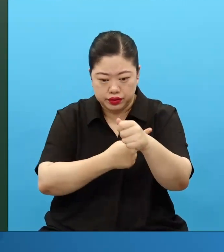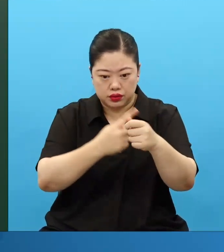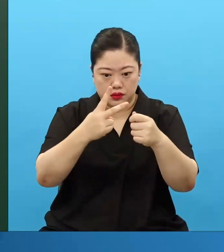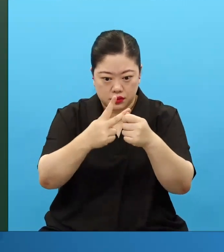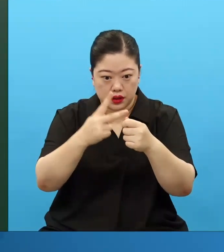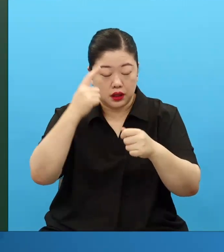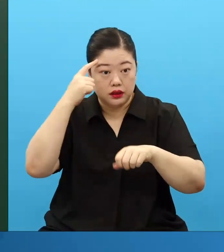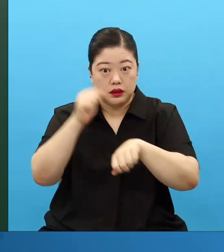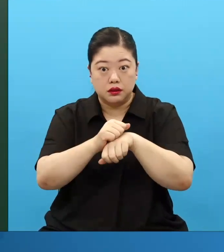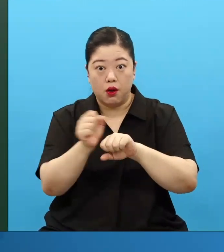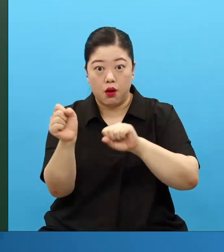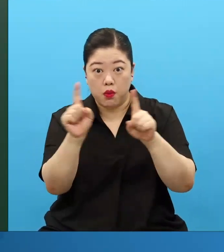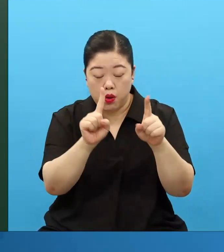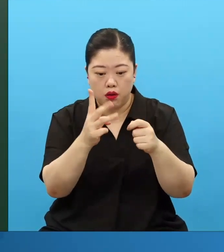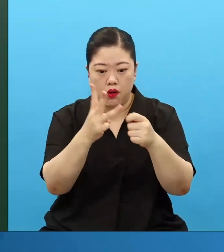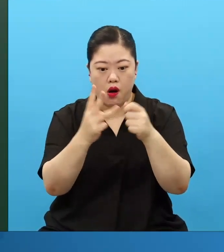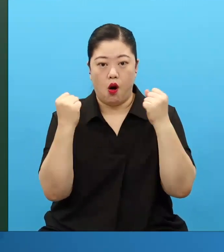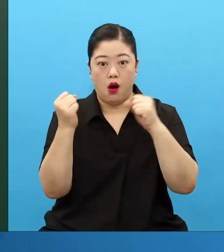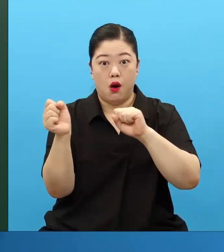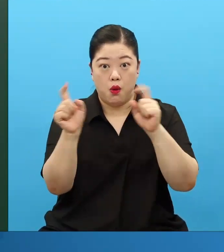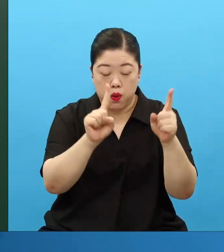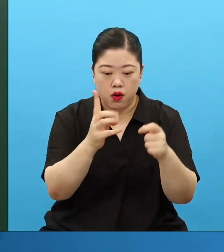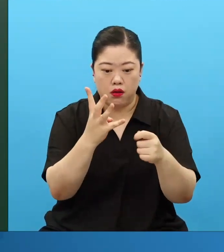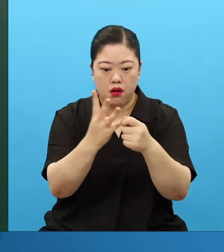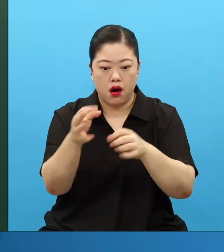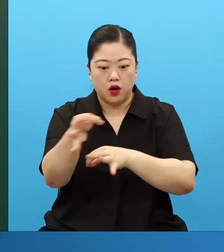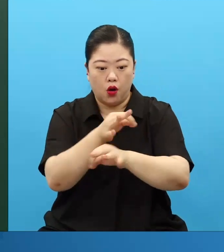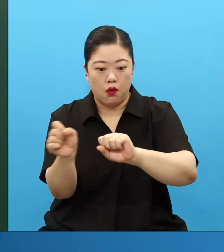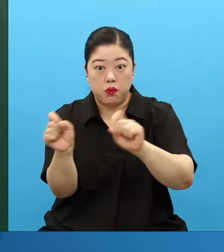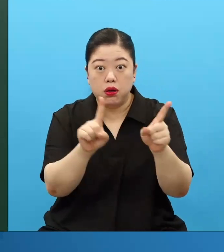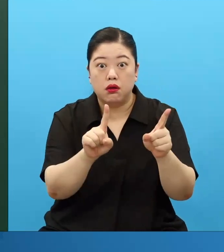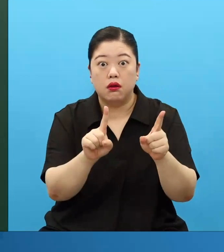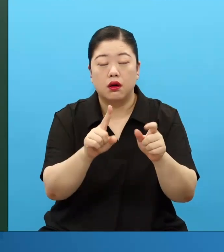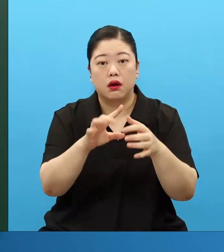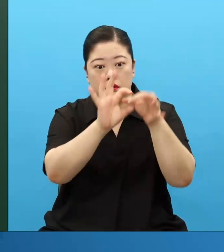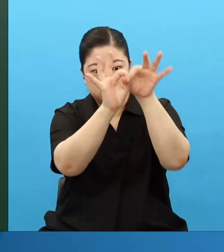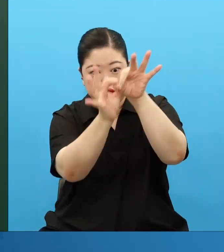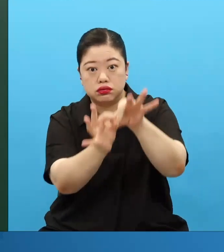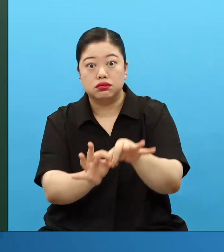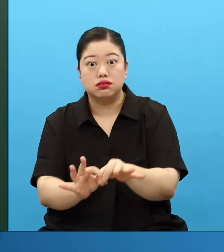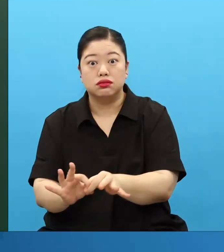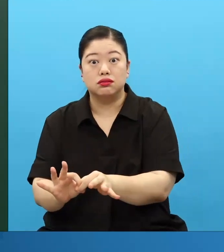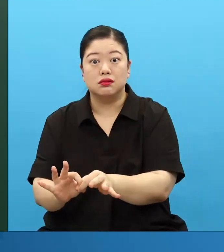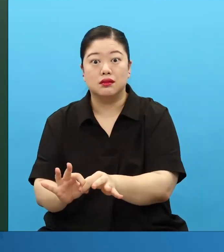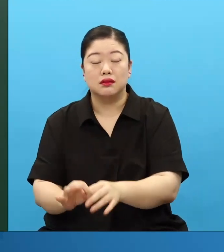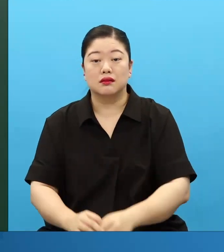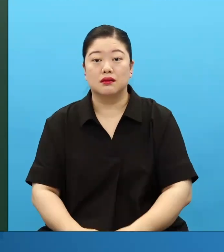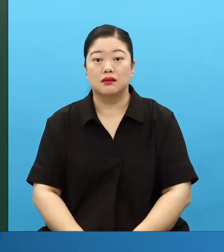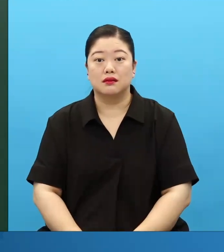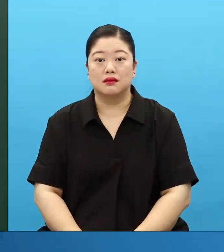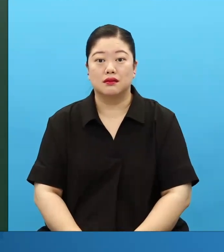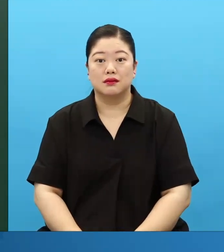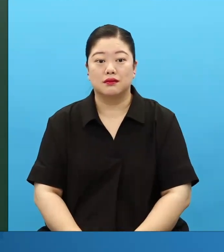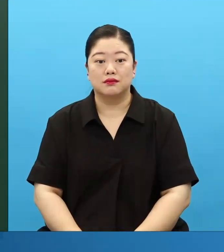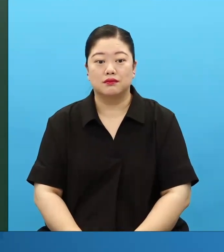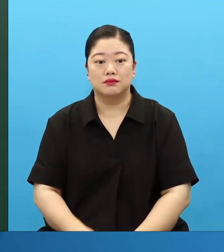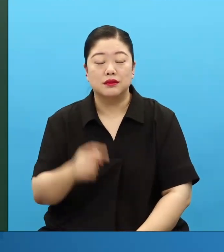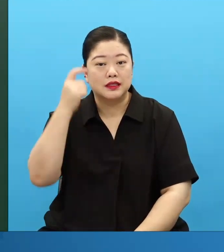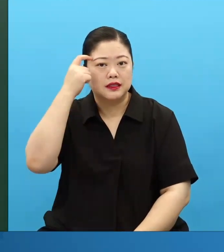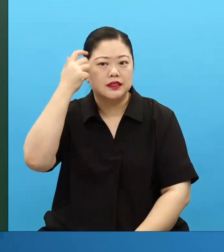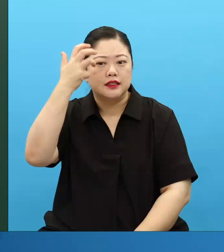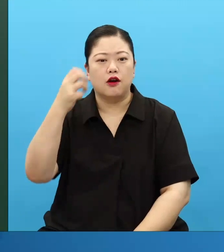people, as well as the children who were following along. But the elders would not follow at all. 그러니까 막 전도 나가면요 전도 나간다고 얘기하고 And